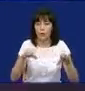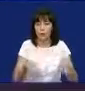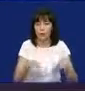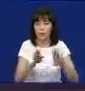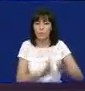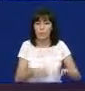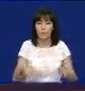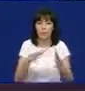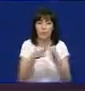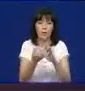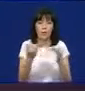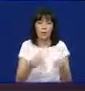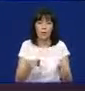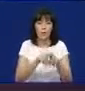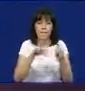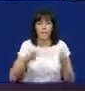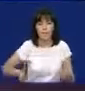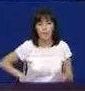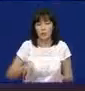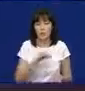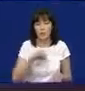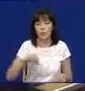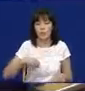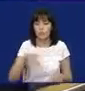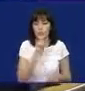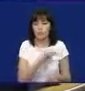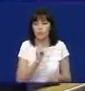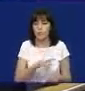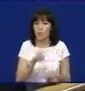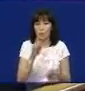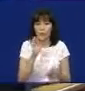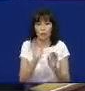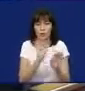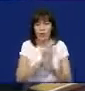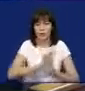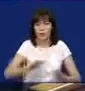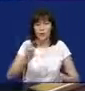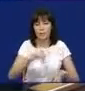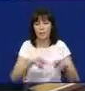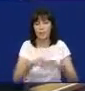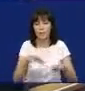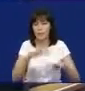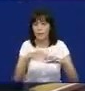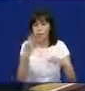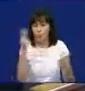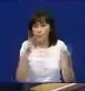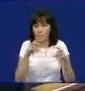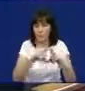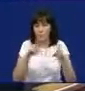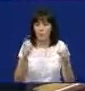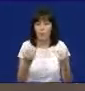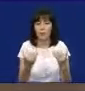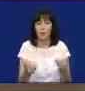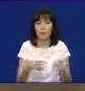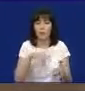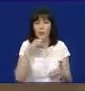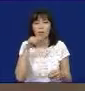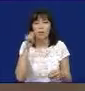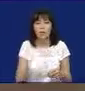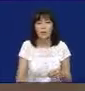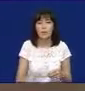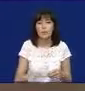ауыл әкімдері, мектеп директорлары өз міндеттеріне ат үсті қараған. Құрылысқа техникалық бақылау жүргізген мекемелердің жұмысын жіті қарап,